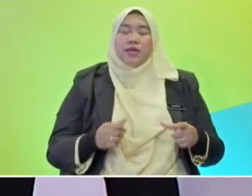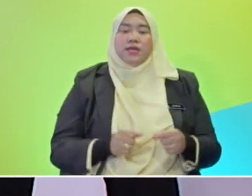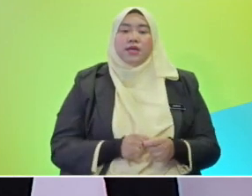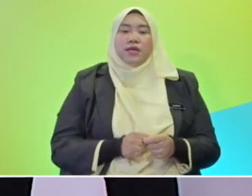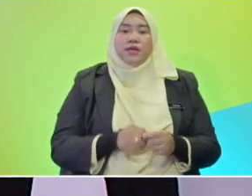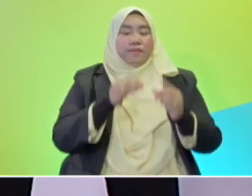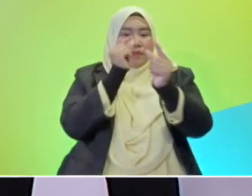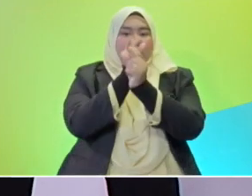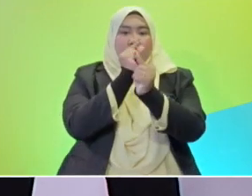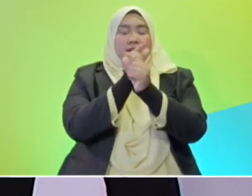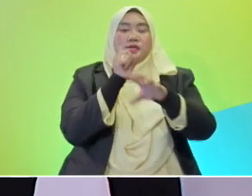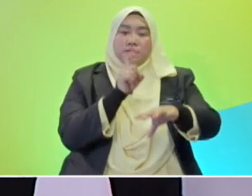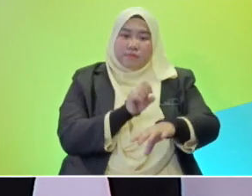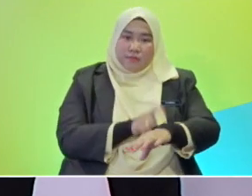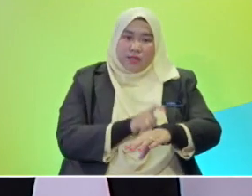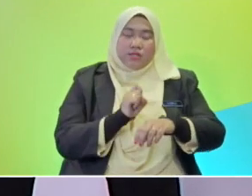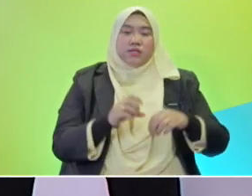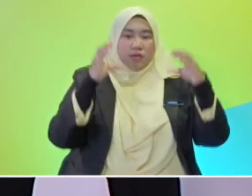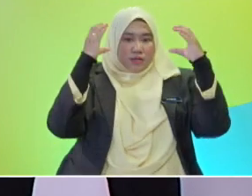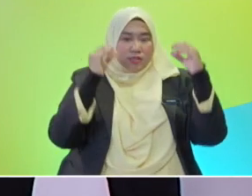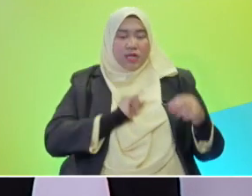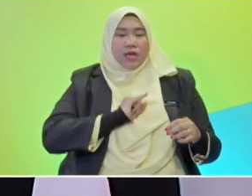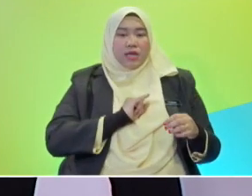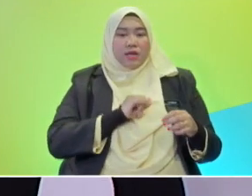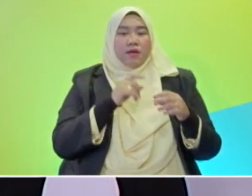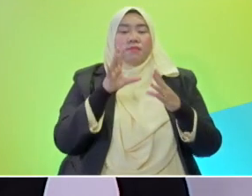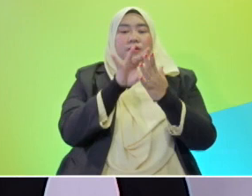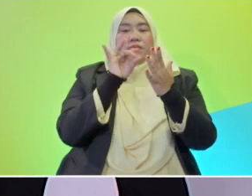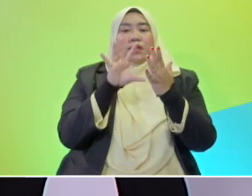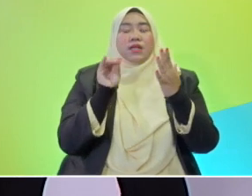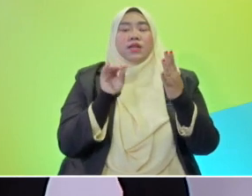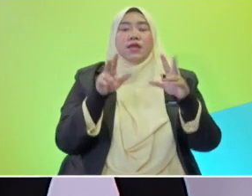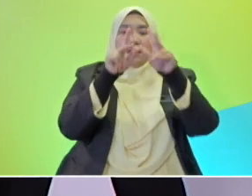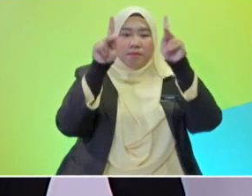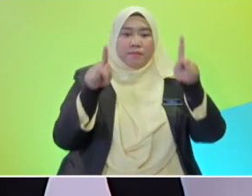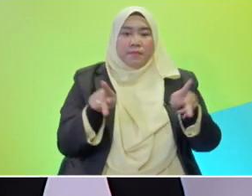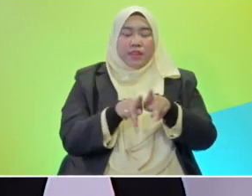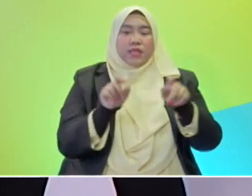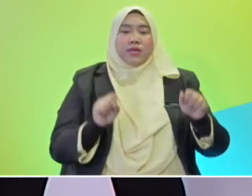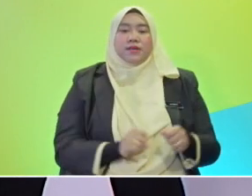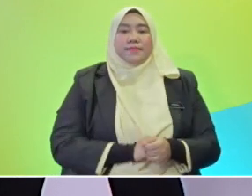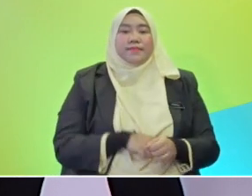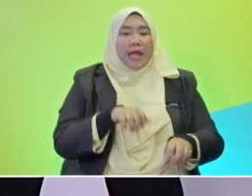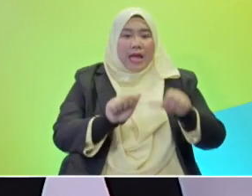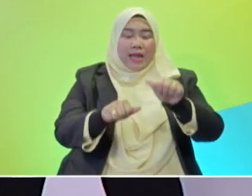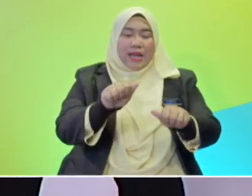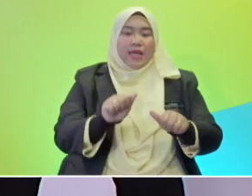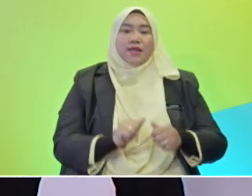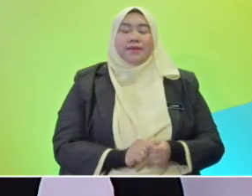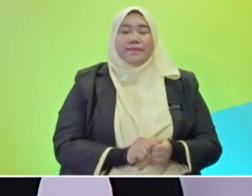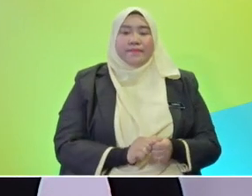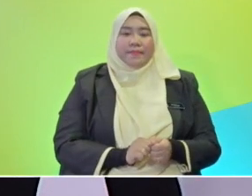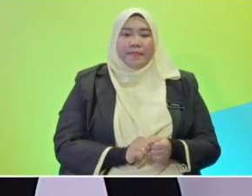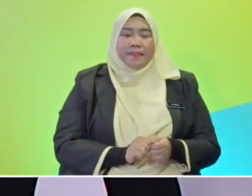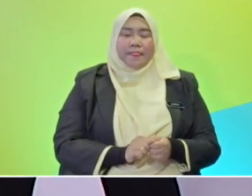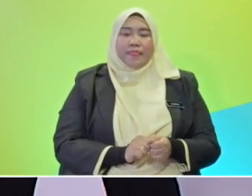telah memilih peta I think yaitu peta Ali Oke seperti mana tunjukkan di sini murid-murid cigu